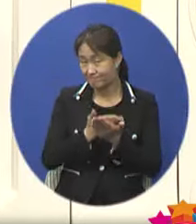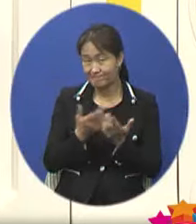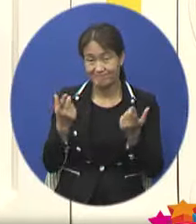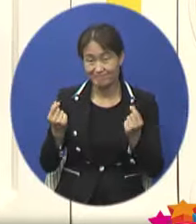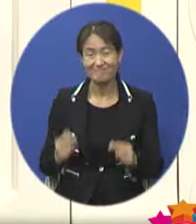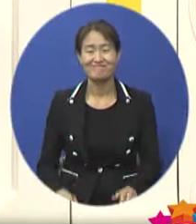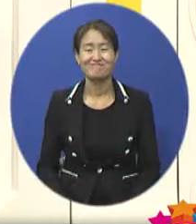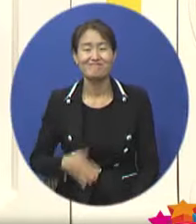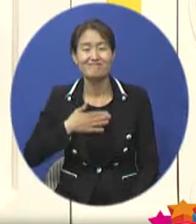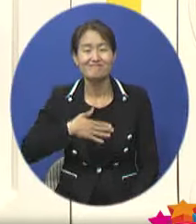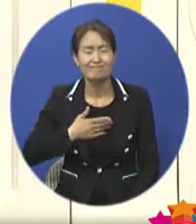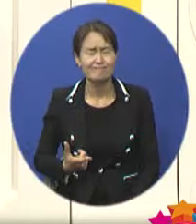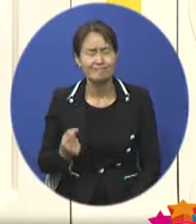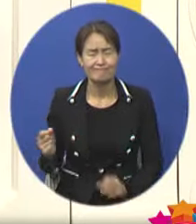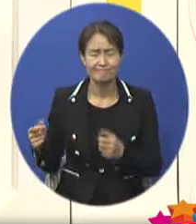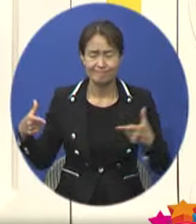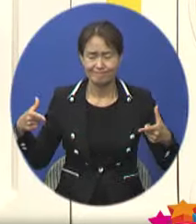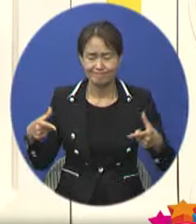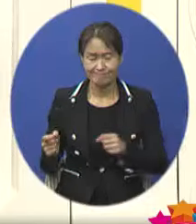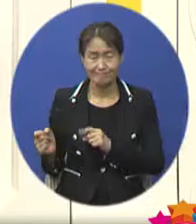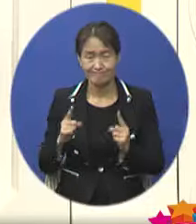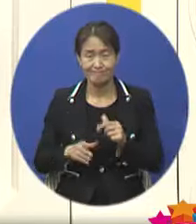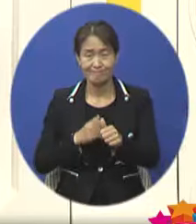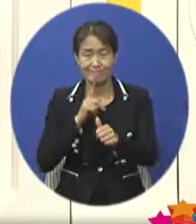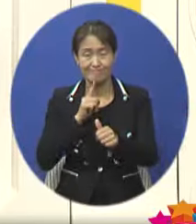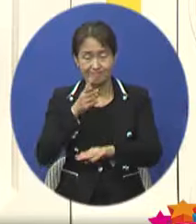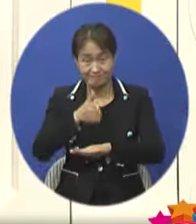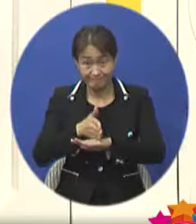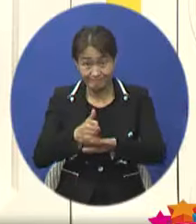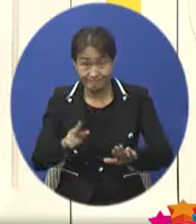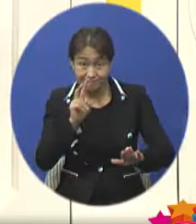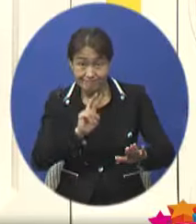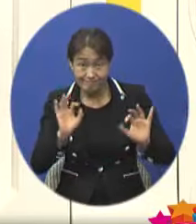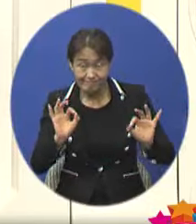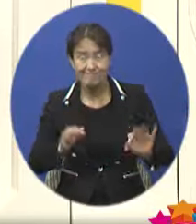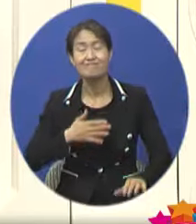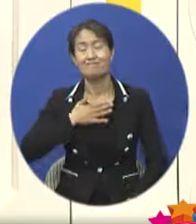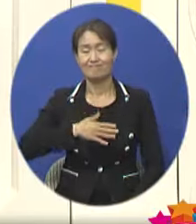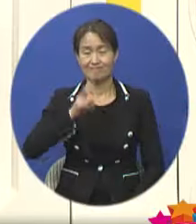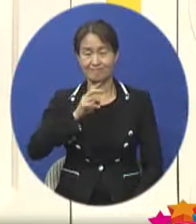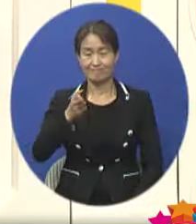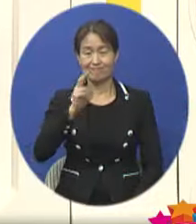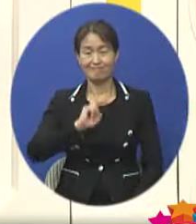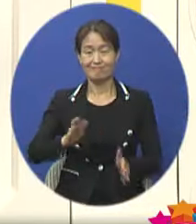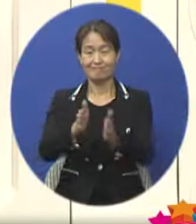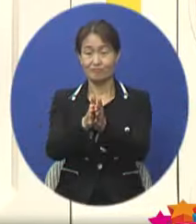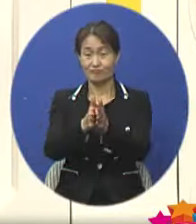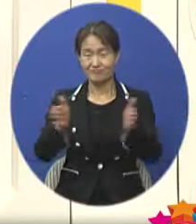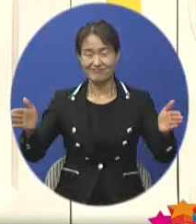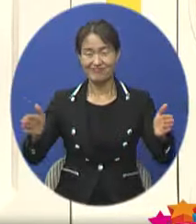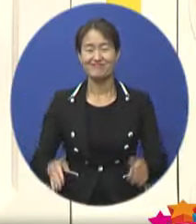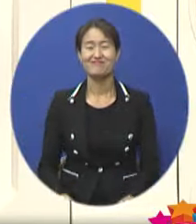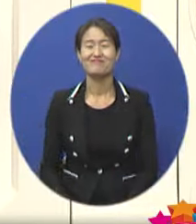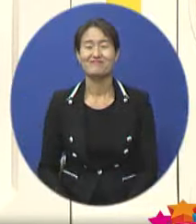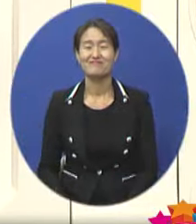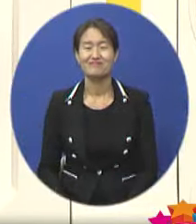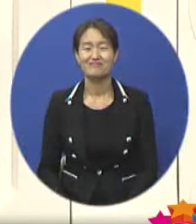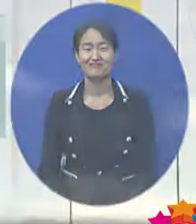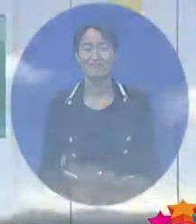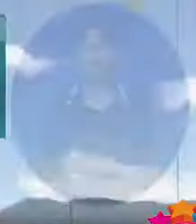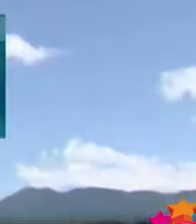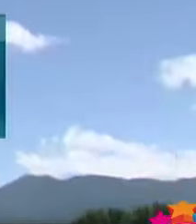예. 예. 네, 빠른 쾌유 바라겠습니다. 예. 감사합니다. 노래할까요? 예. 네. 자, 음악 드리겠습니다. 음악 갑시다.